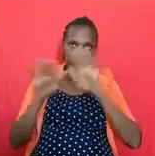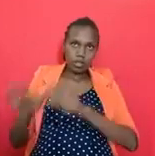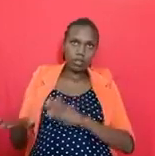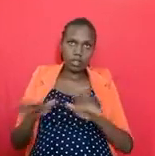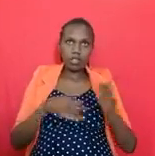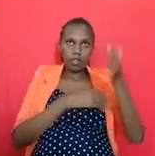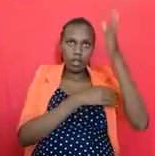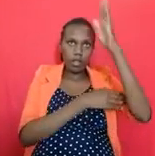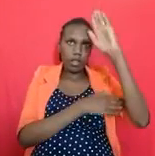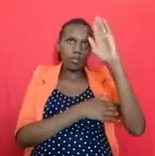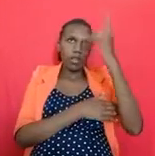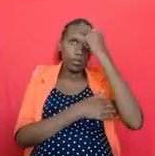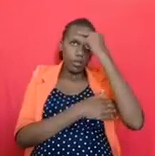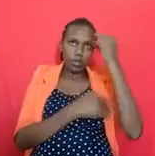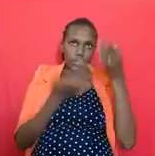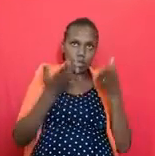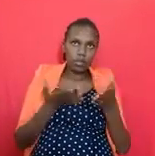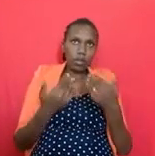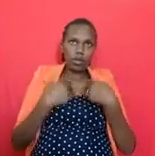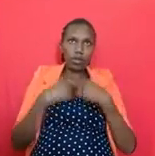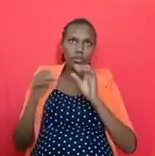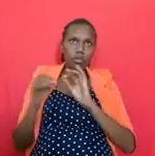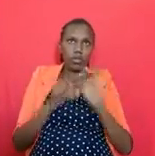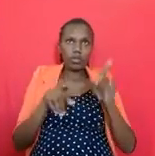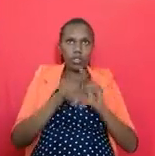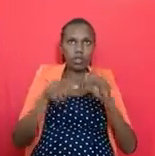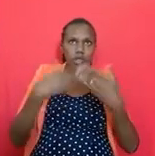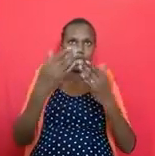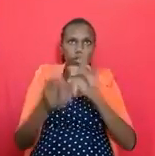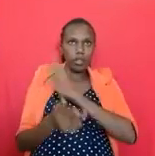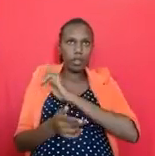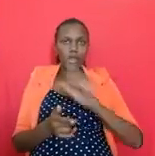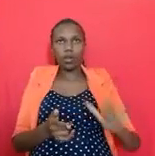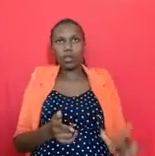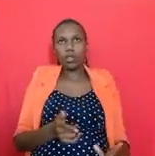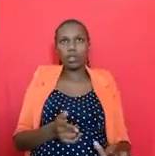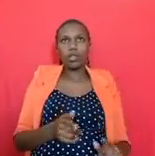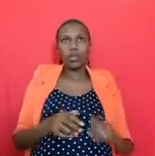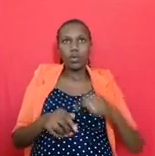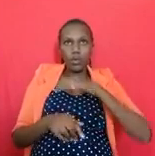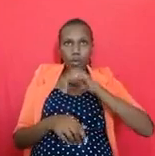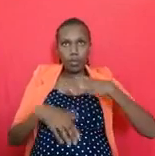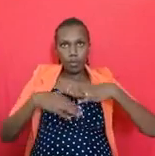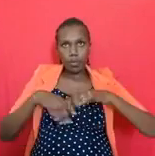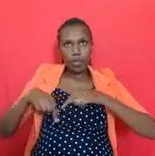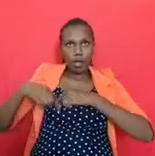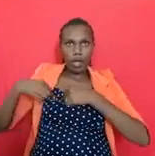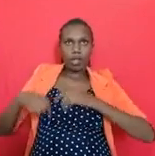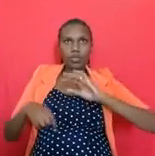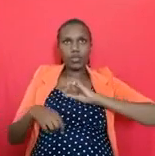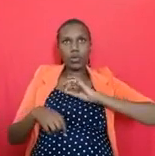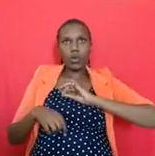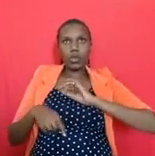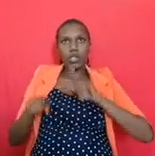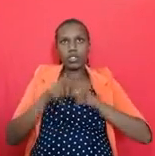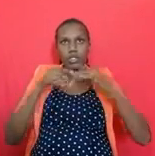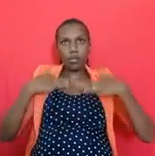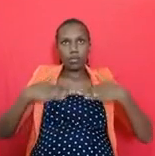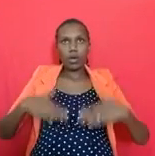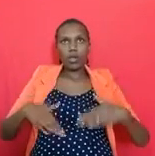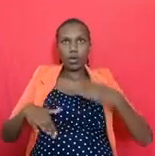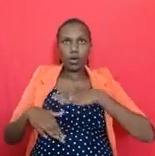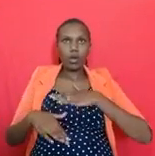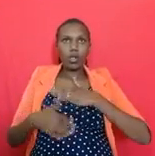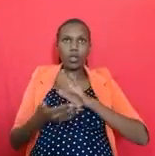gwake. Ningiruha tweruta na twa kuigira we Mwathani ithwe ne na mioyo itu ona miri